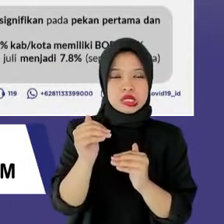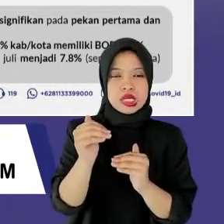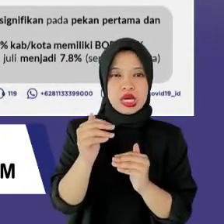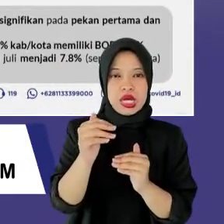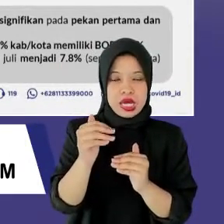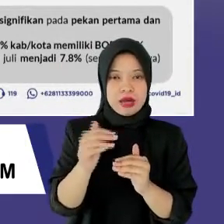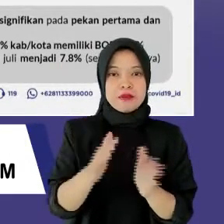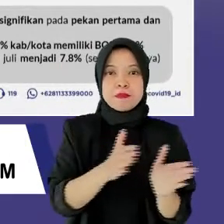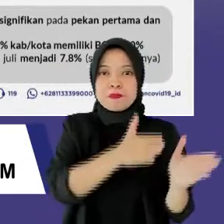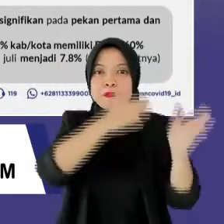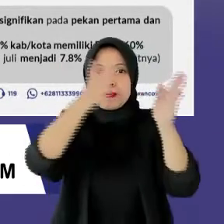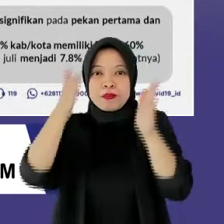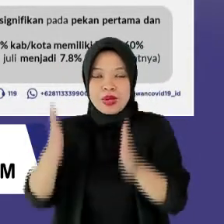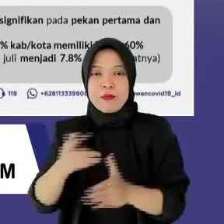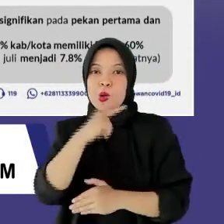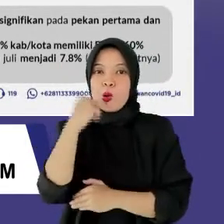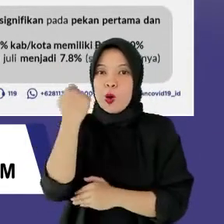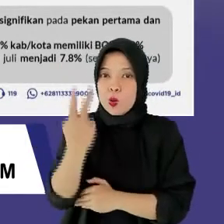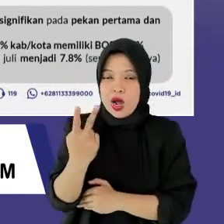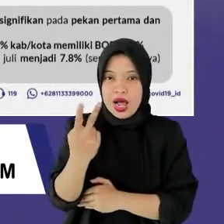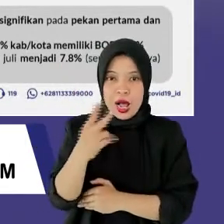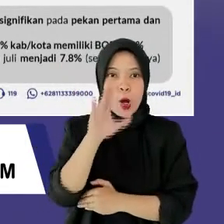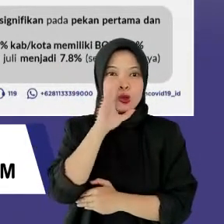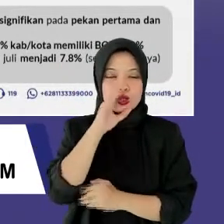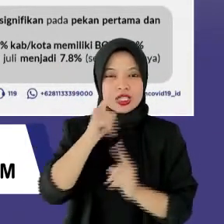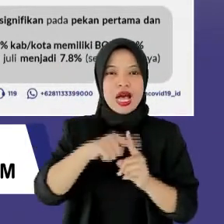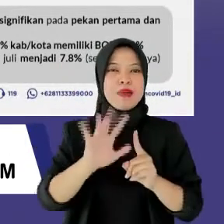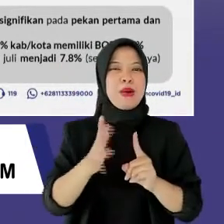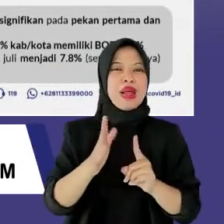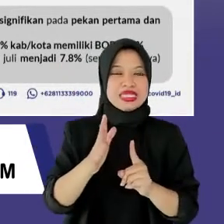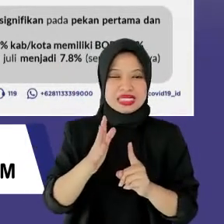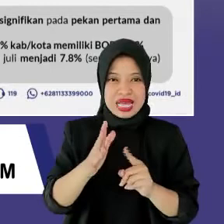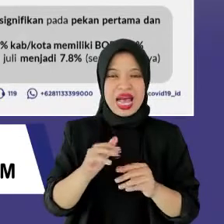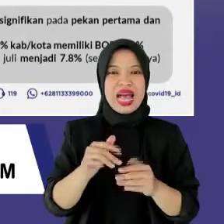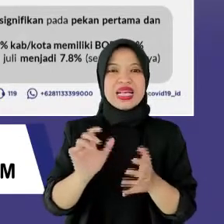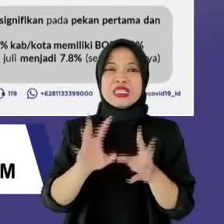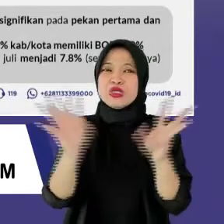kita geser lagi ke pekan kedua Agustus, tanggal 15 Agustus, cuma tinggal